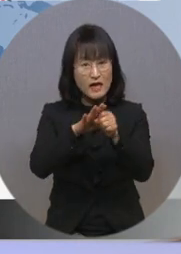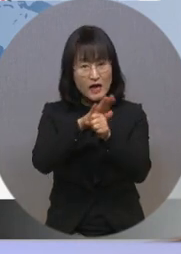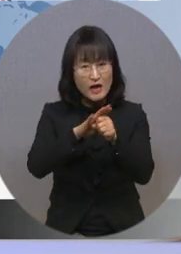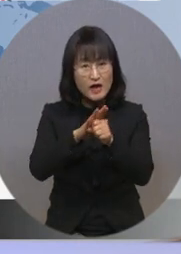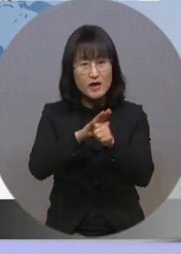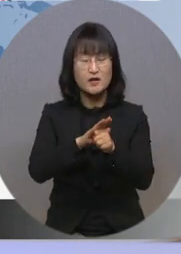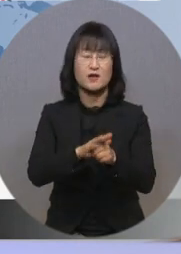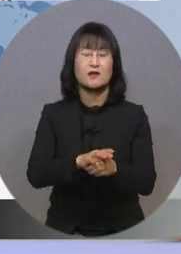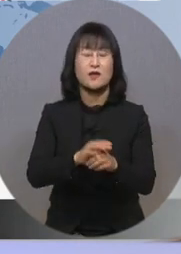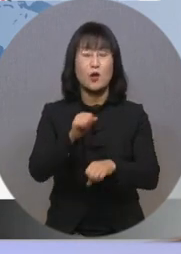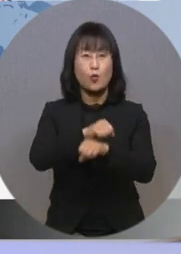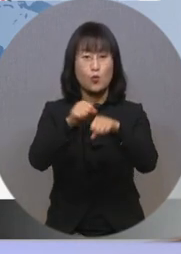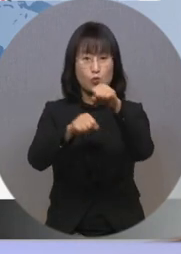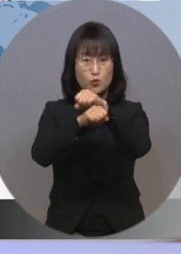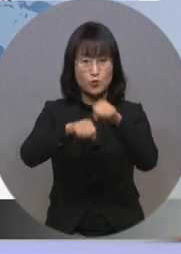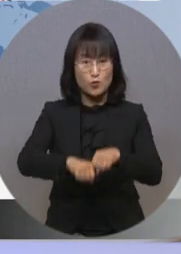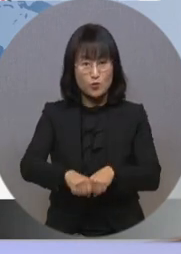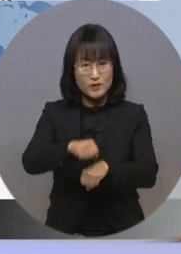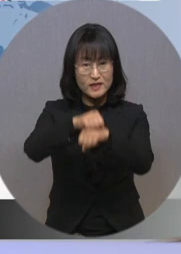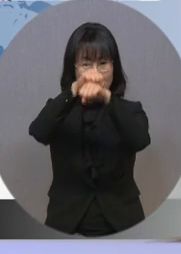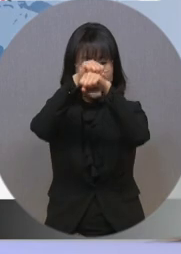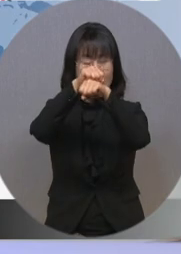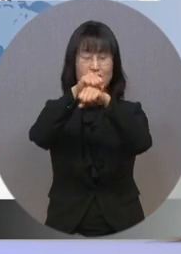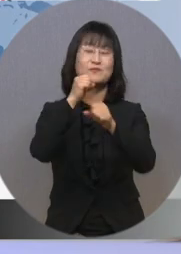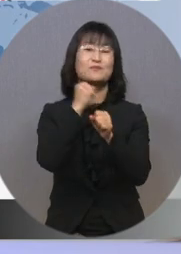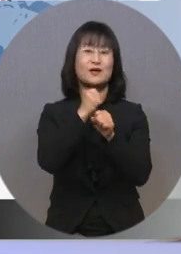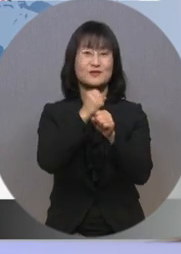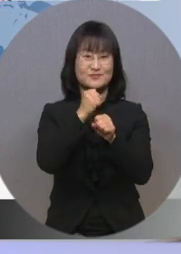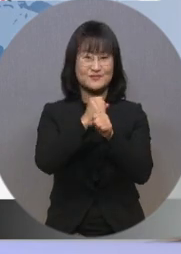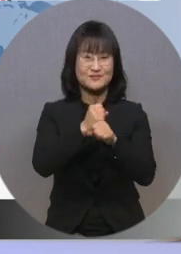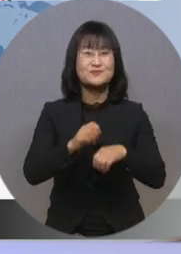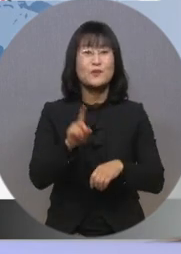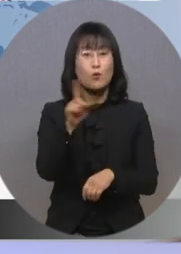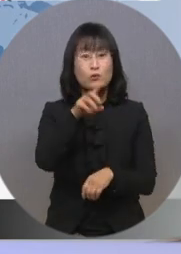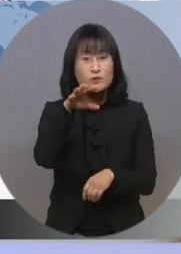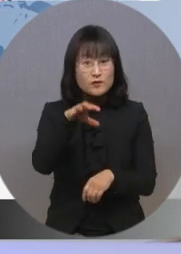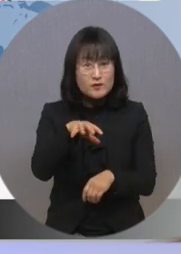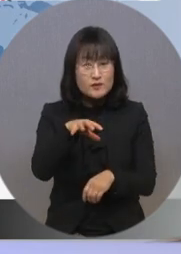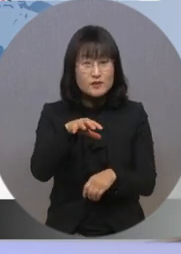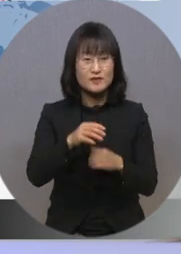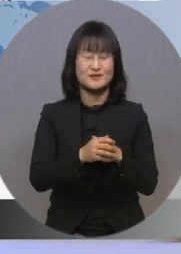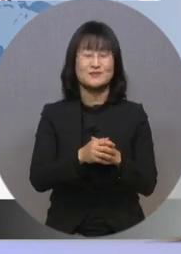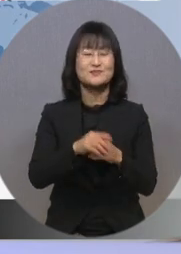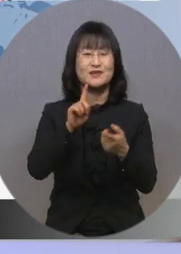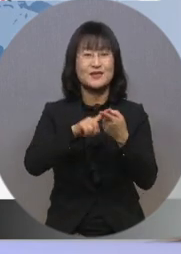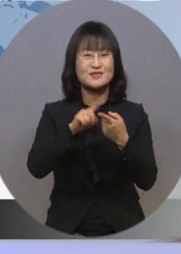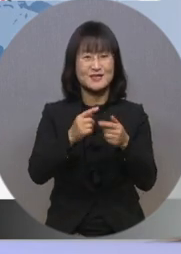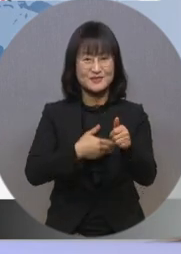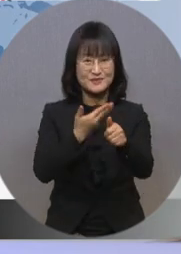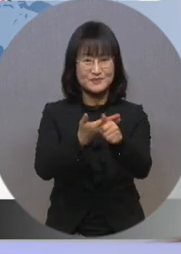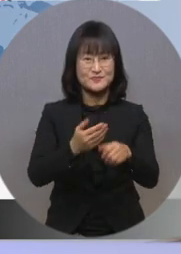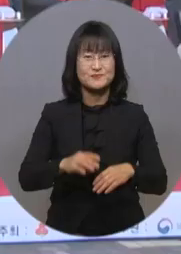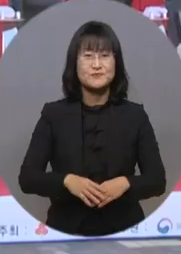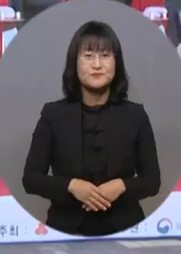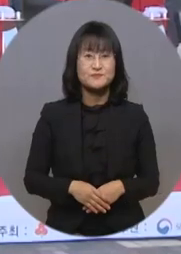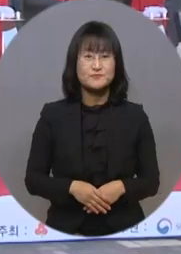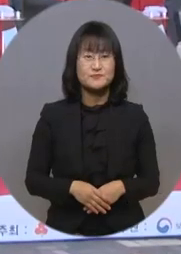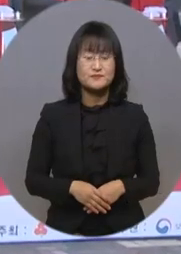역시 기업과 단체 개인의 기부가 온정을 더하고 있습니다 정의현 기자가 보도합니다